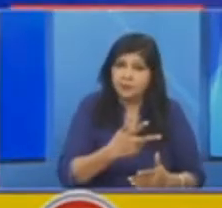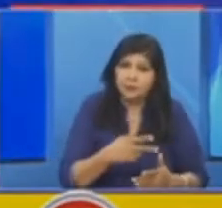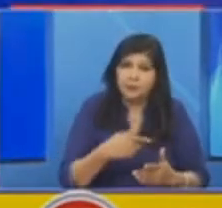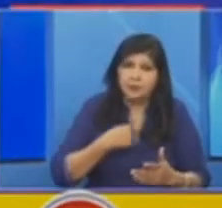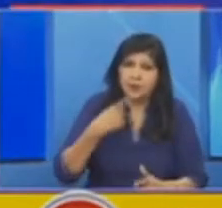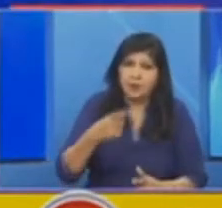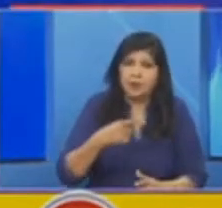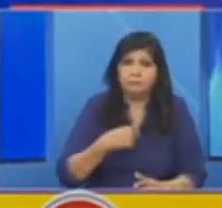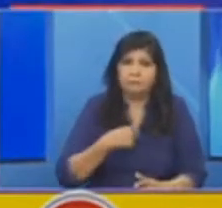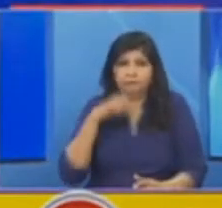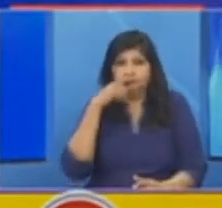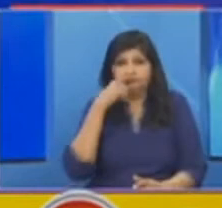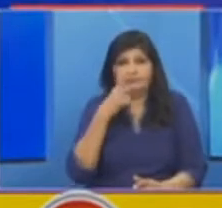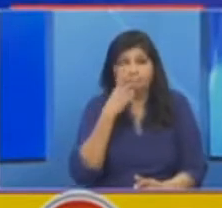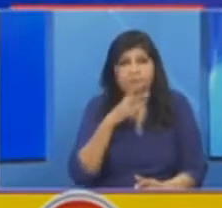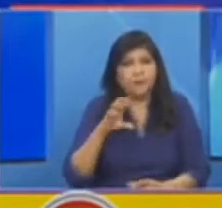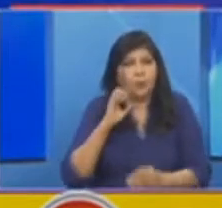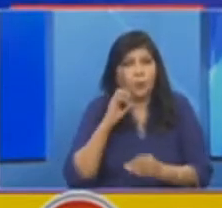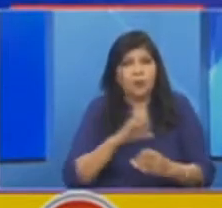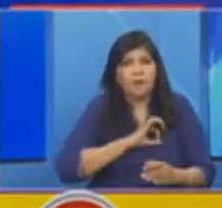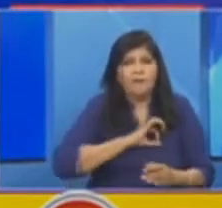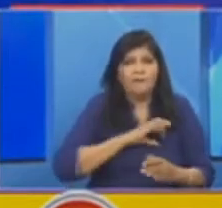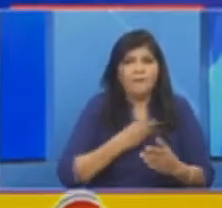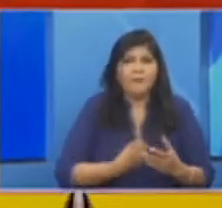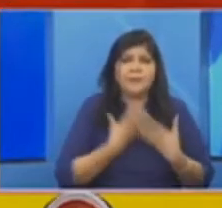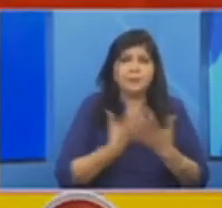जरूर प्रभावित होंगे काफी